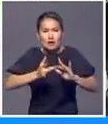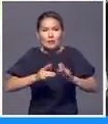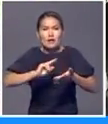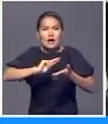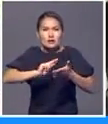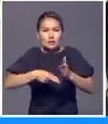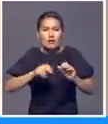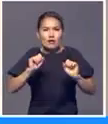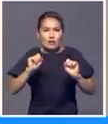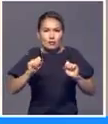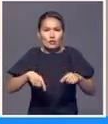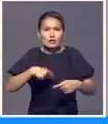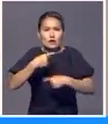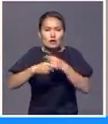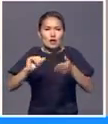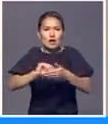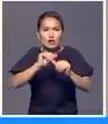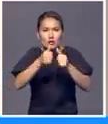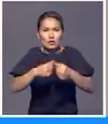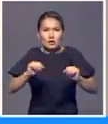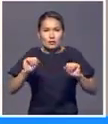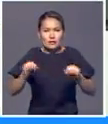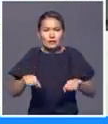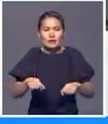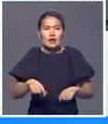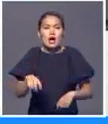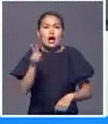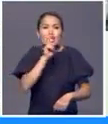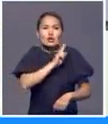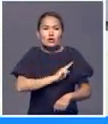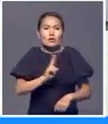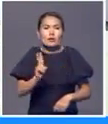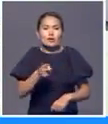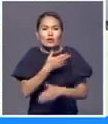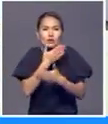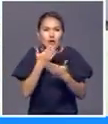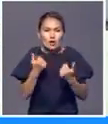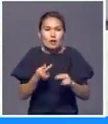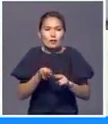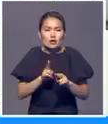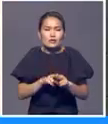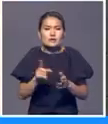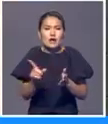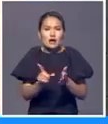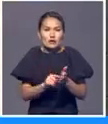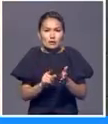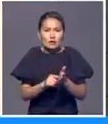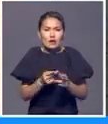авторизациядан өтіп, оның электрондық цифрлық қолтаңбасы болса болғаны. Ал жұмыссыздарға төленетін жәрдемақыға бәрі бірдей ие бола